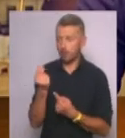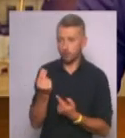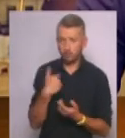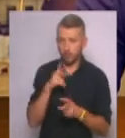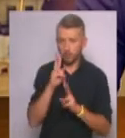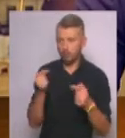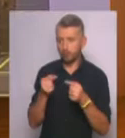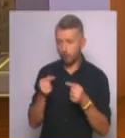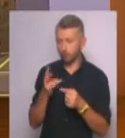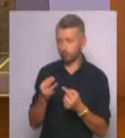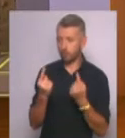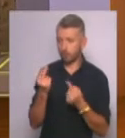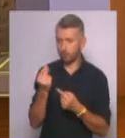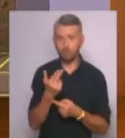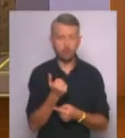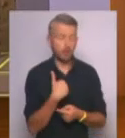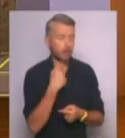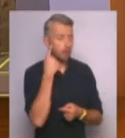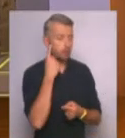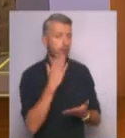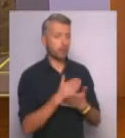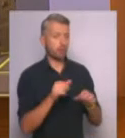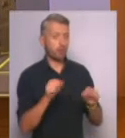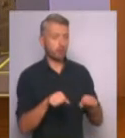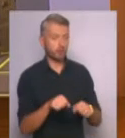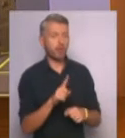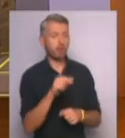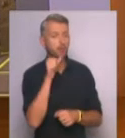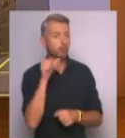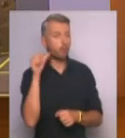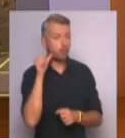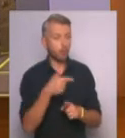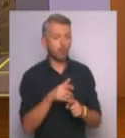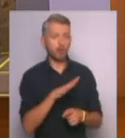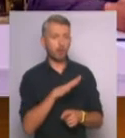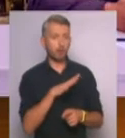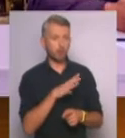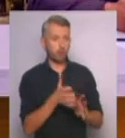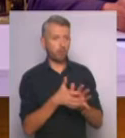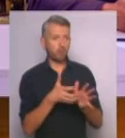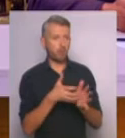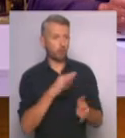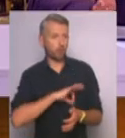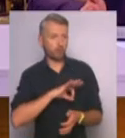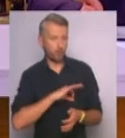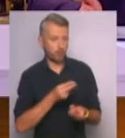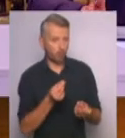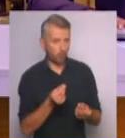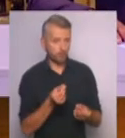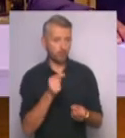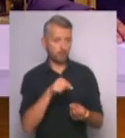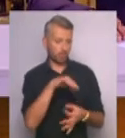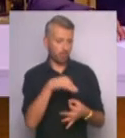яка, але знаю, що точно велика сума. Я думаю, сума, що є можливість, а в минулому році було недоосвоєння коштів, тому в цьому році